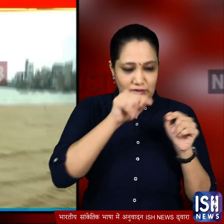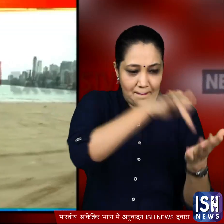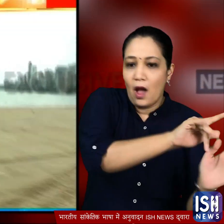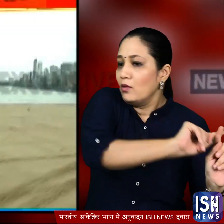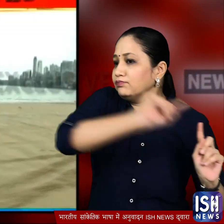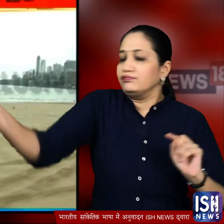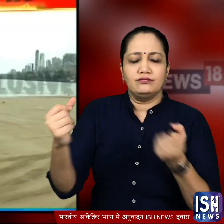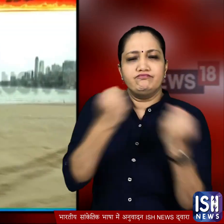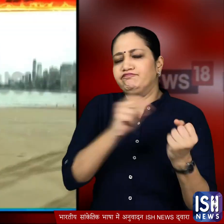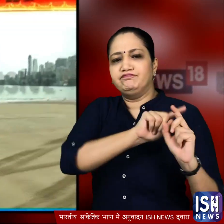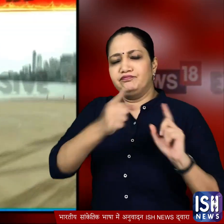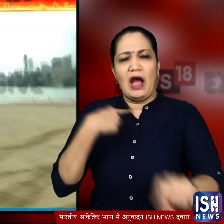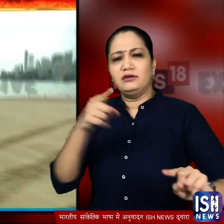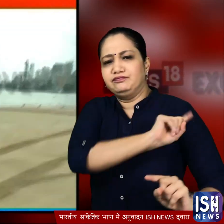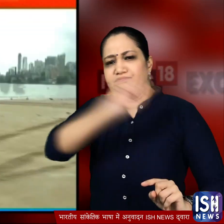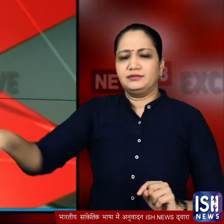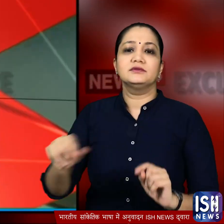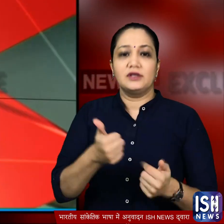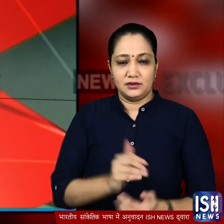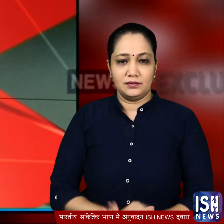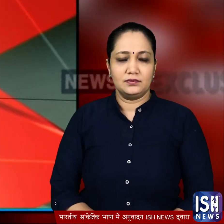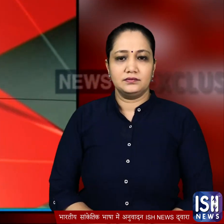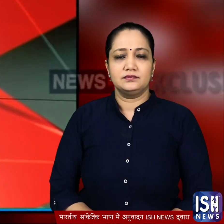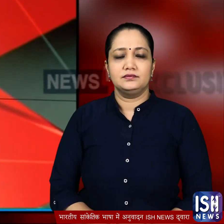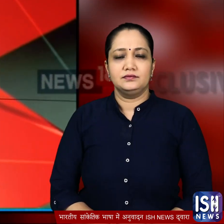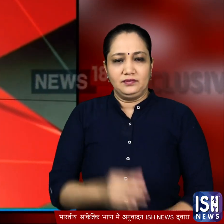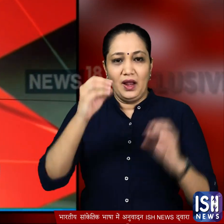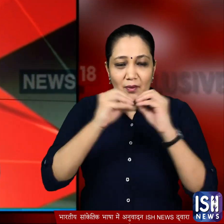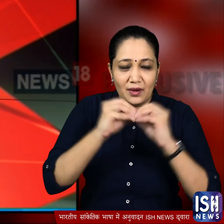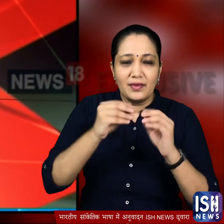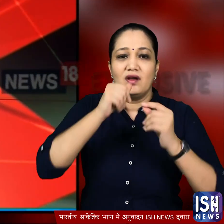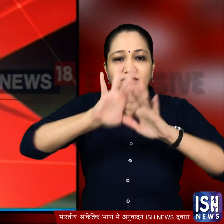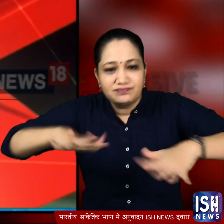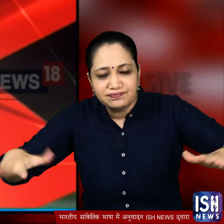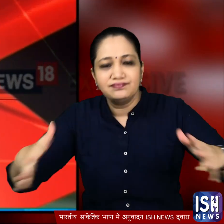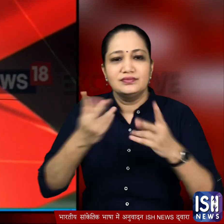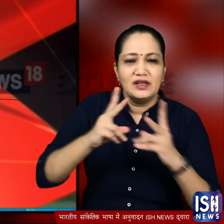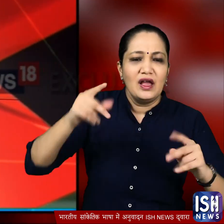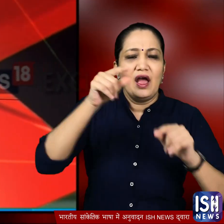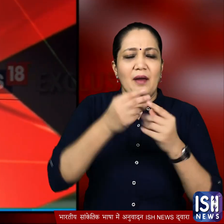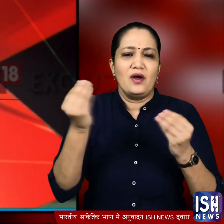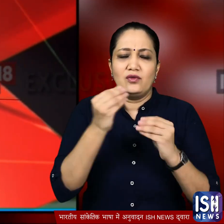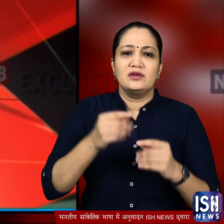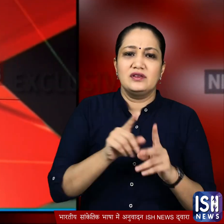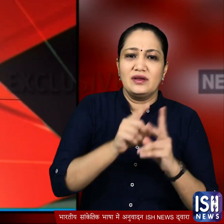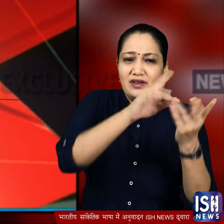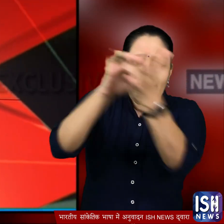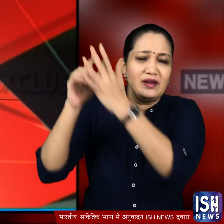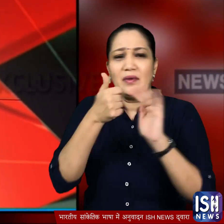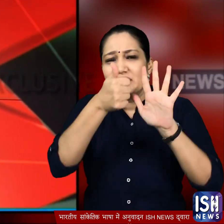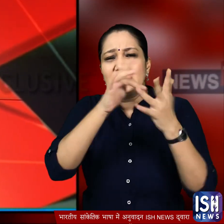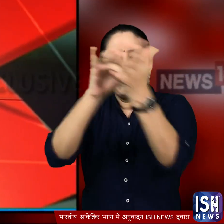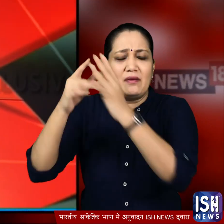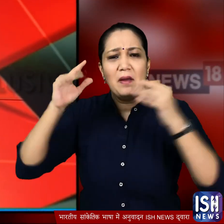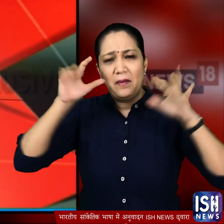में ही एक कोने से दूसरे कोने तक पहुंच पाएंगे। सौभाग्य की बात यह कि मुंबई में समंदर के किनारे आधा दर्जन से ज्यादा ऐसी जगह हैं